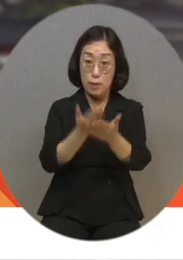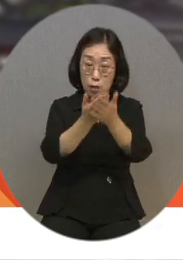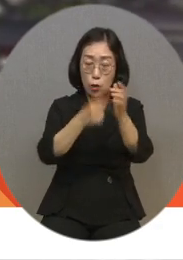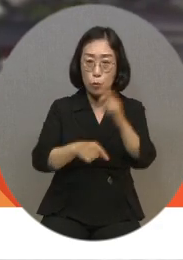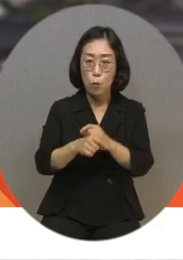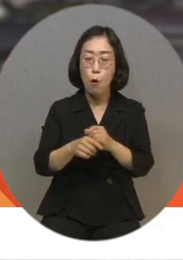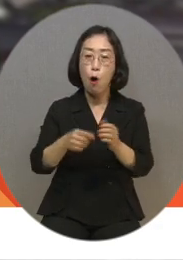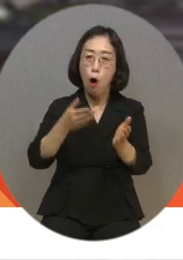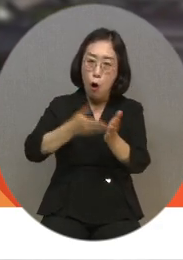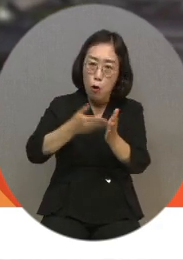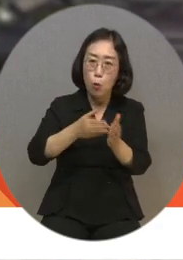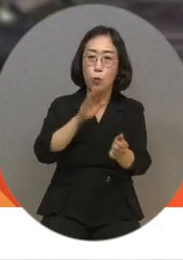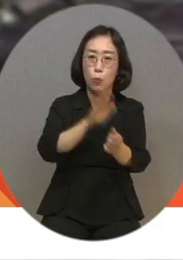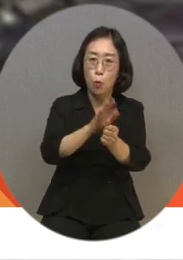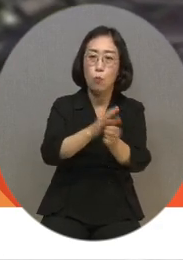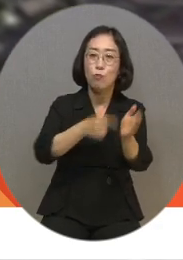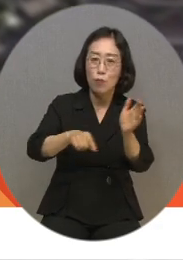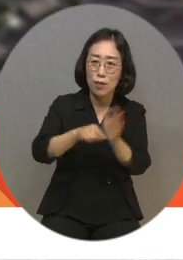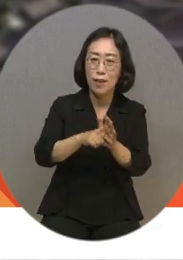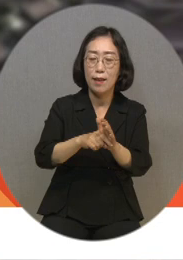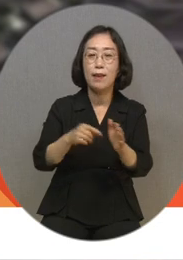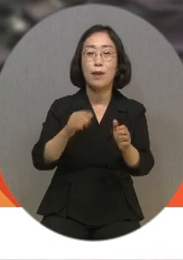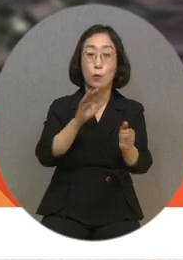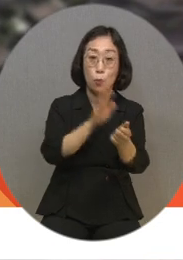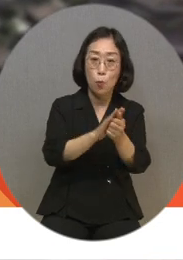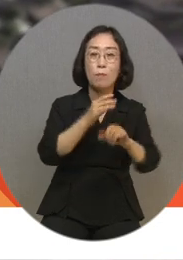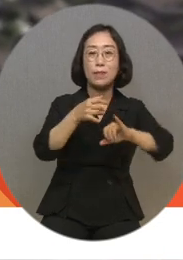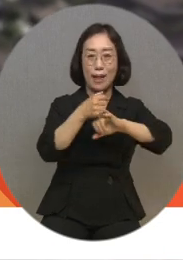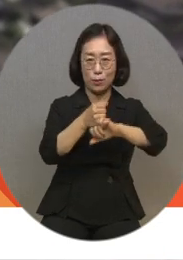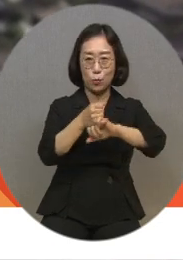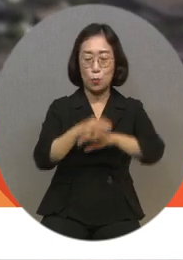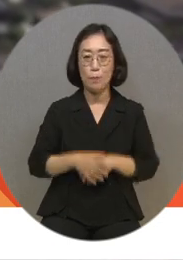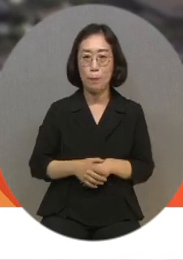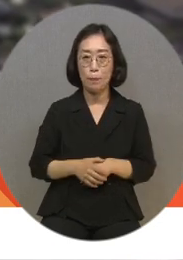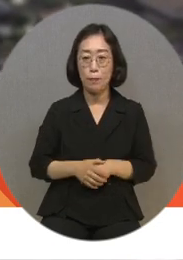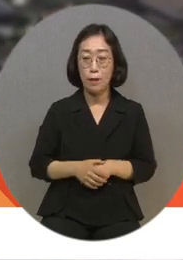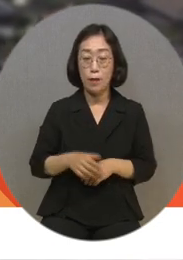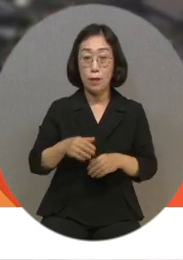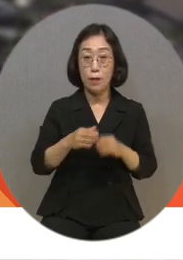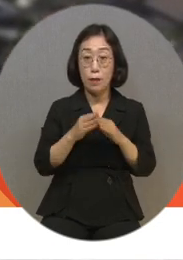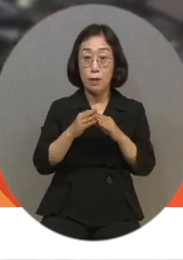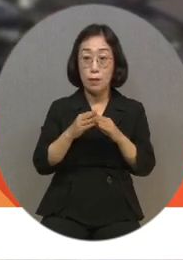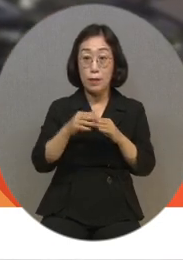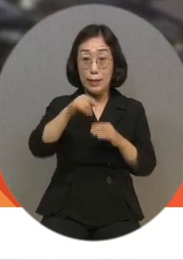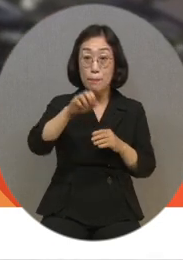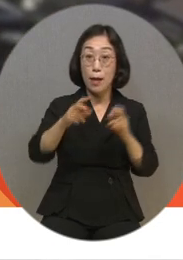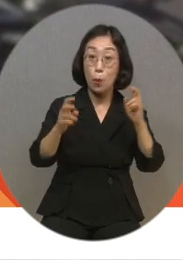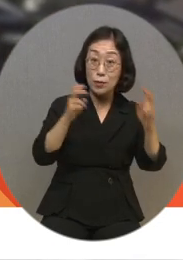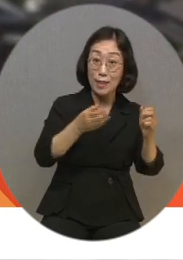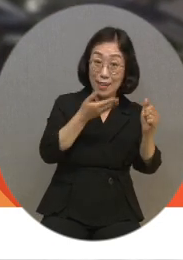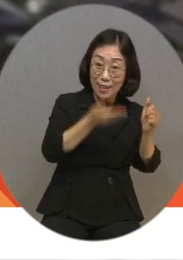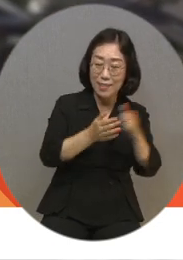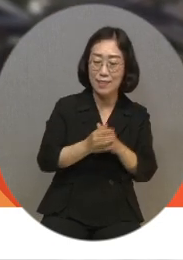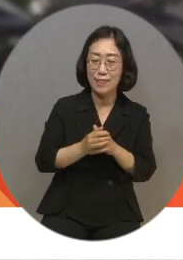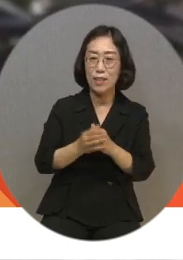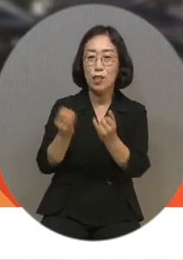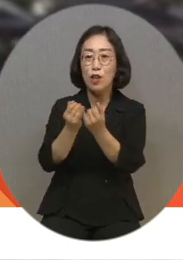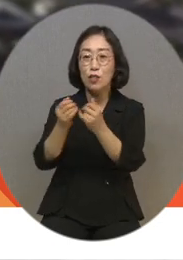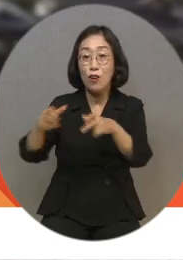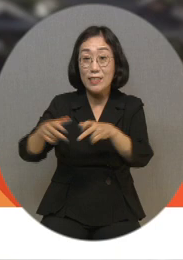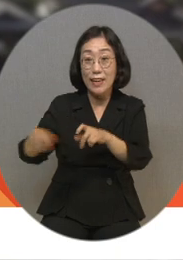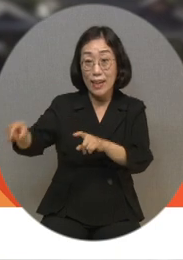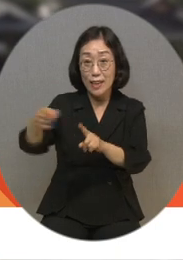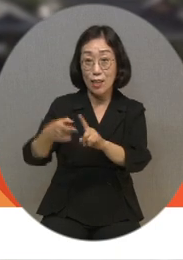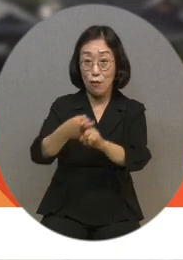창달에 서로 협력하기로 했습니다 협약식에 이어 복지 t 전북 방송 김태곤 사장은 전북 여성 장애인